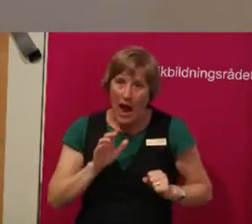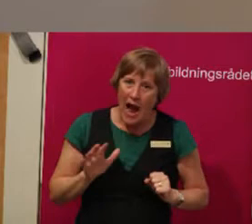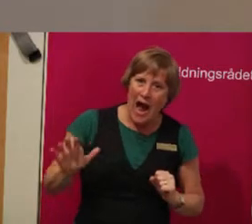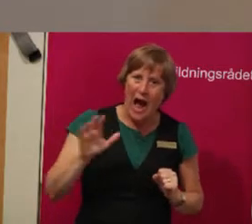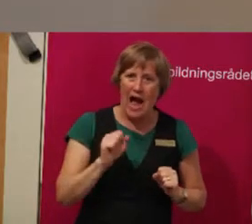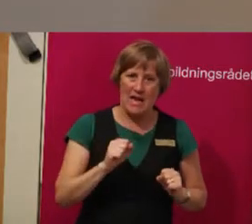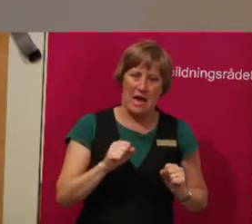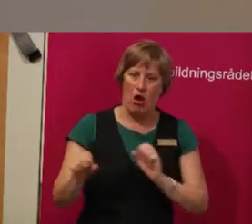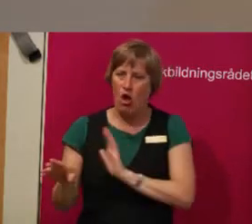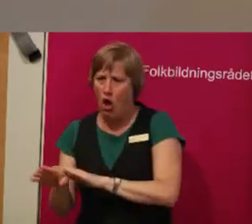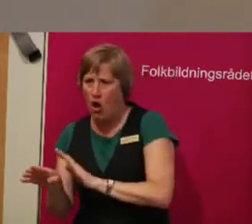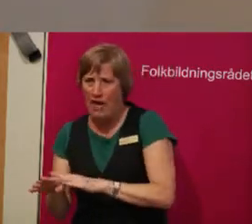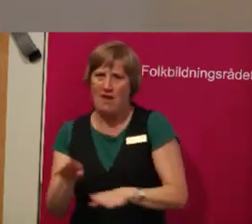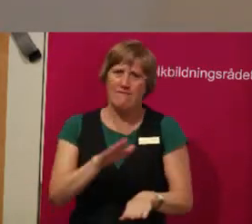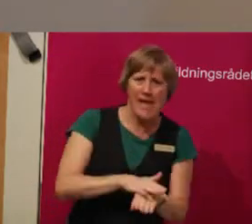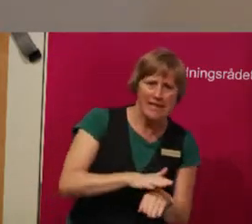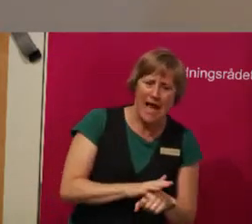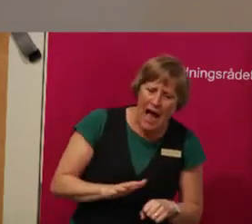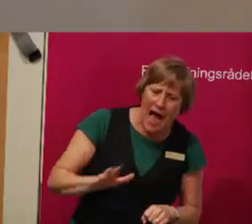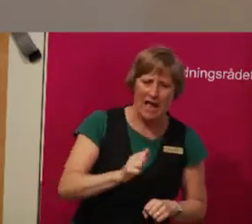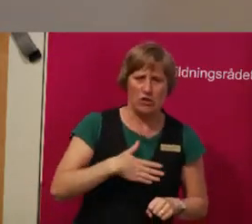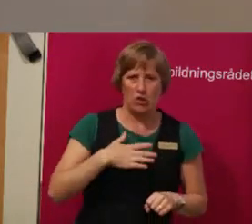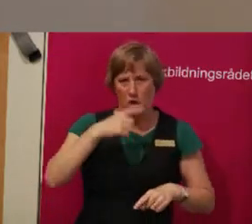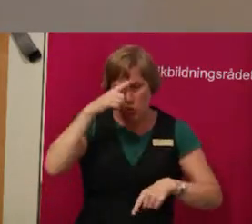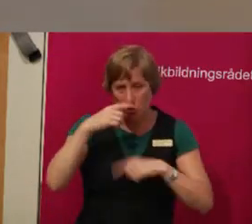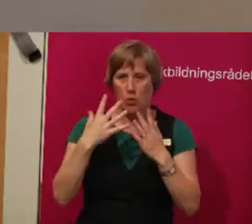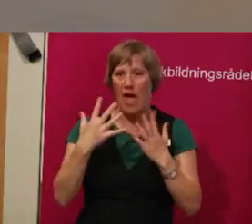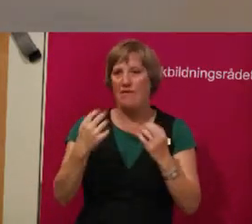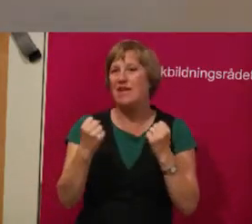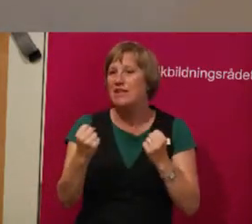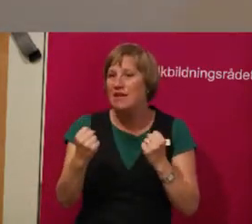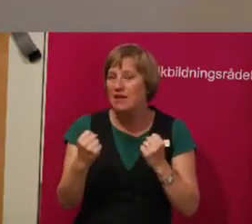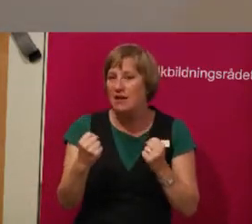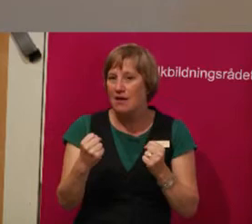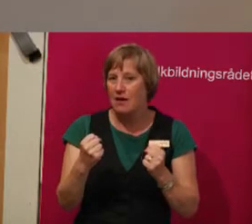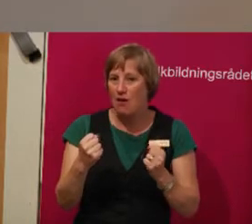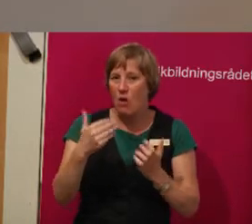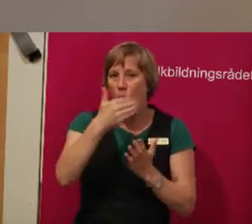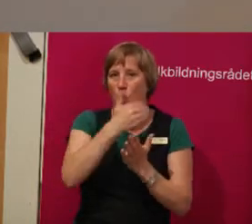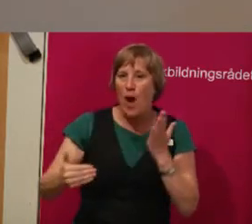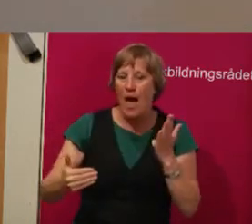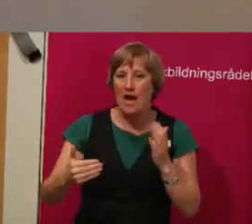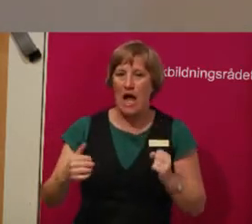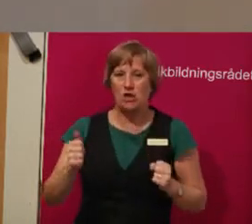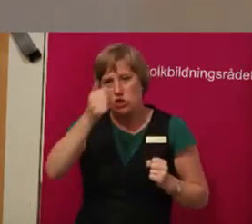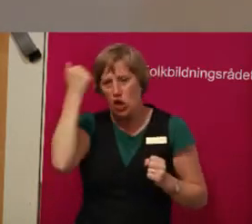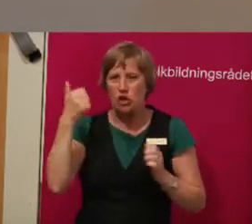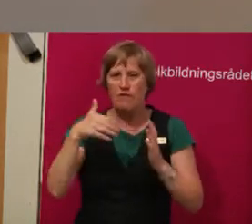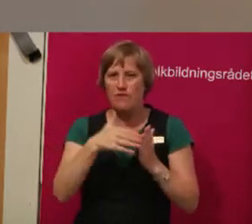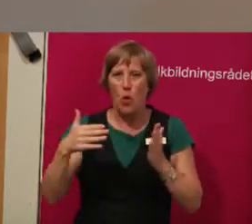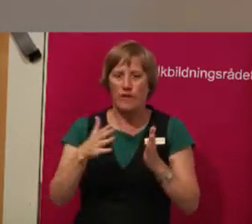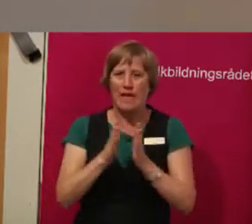är viktig, men man går in i den med lite olika förtecken. Och att skära ett köttstycke ur en helig ko, ja, ni kan tänka er